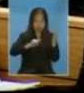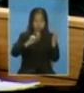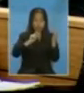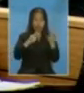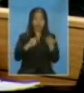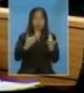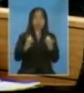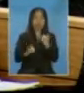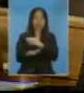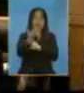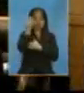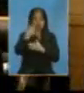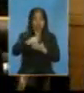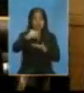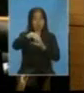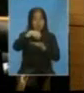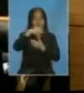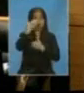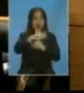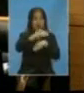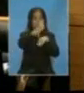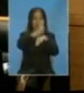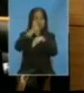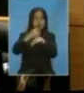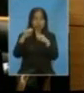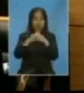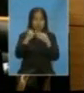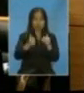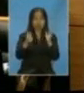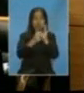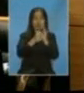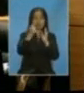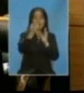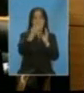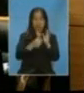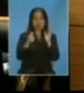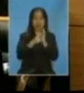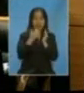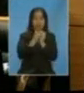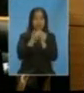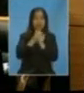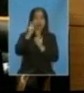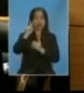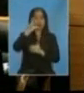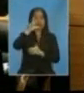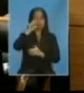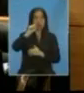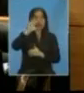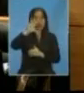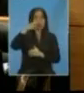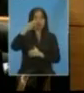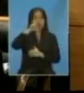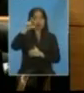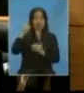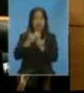เช้าครับว่าคณะรัฐมนตรีชุดนี้เคยกำหนดอย่างไรกำหนดว่าเงินกู้ 350,000 ล้านไม่ต้องใช้ระ